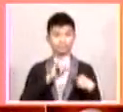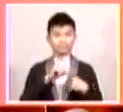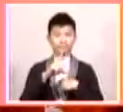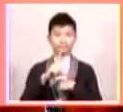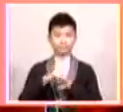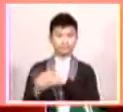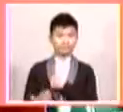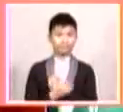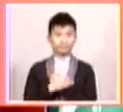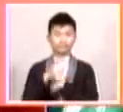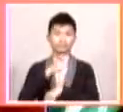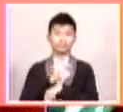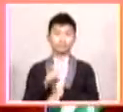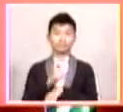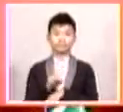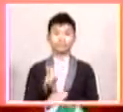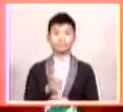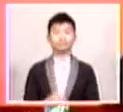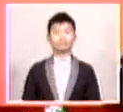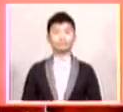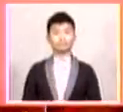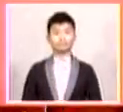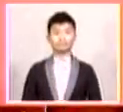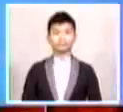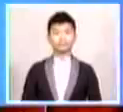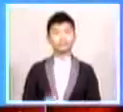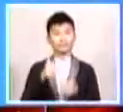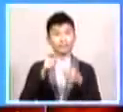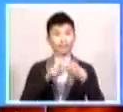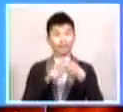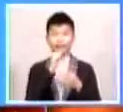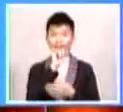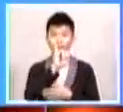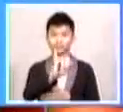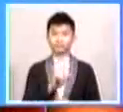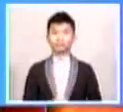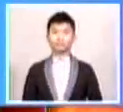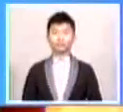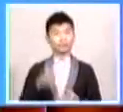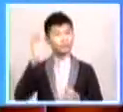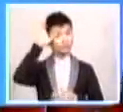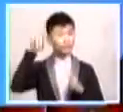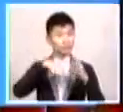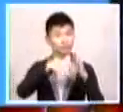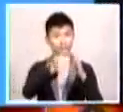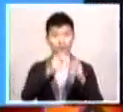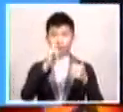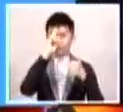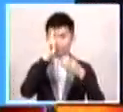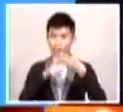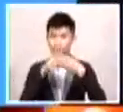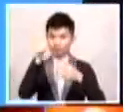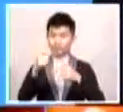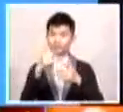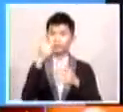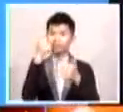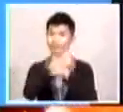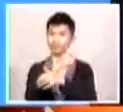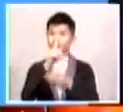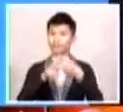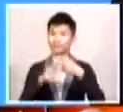握最后10分钟的时间。来，蔡英文女士，请。 谢谢主持人、苏院长、徐主席，还有柯代主